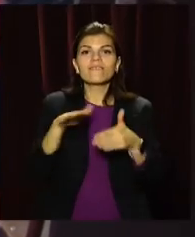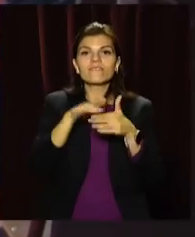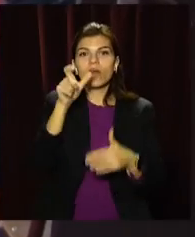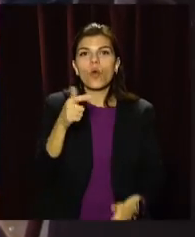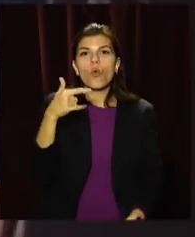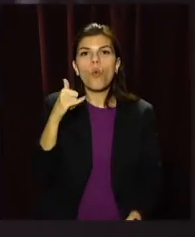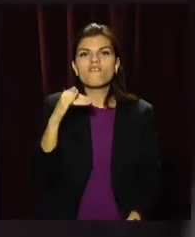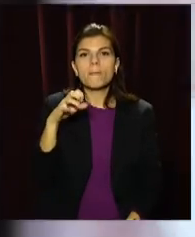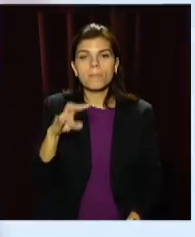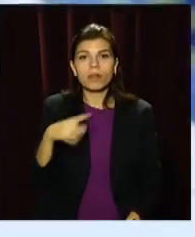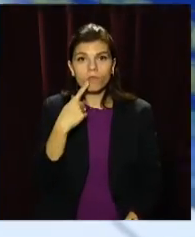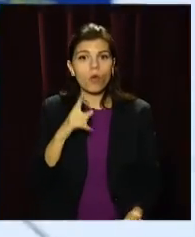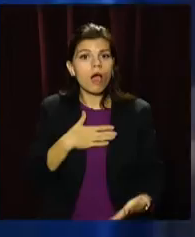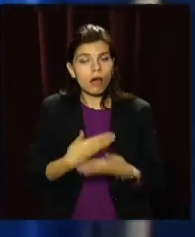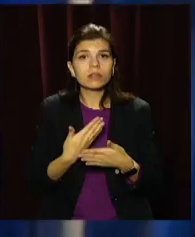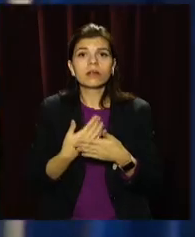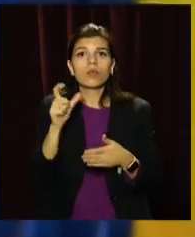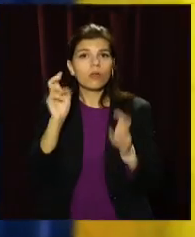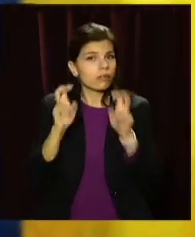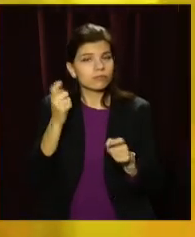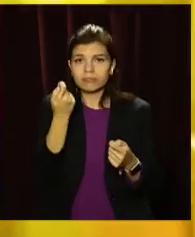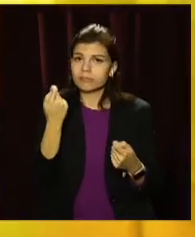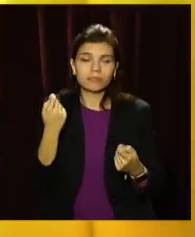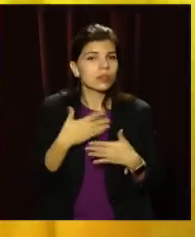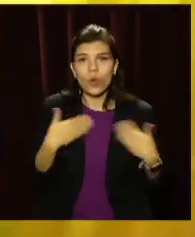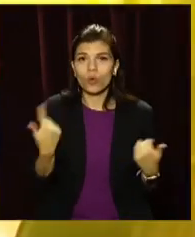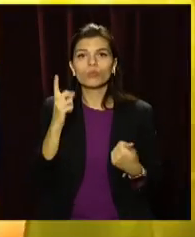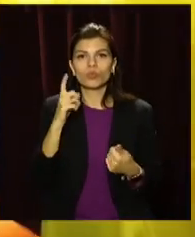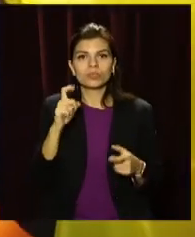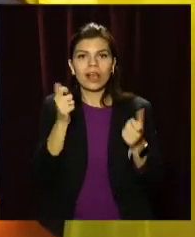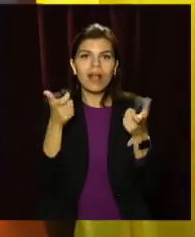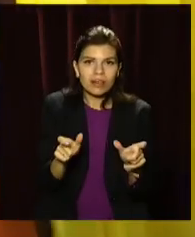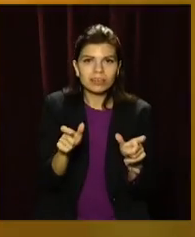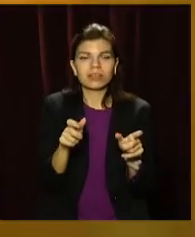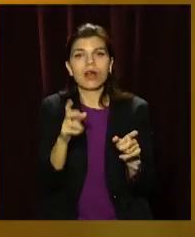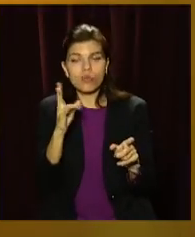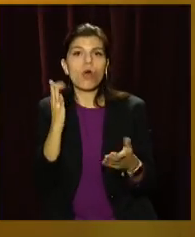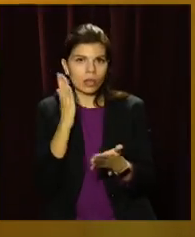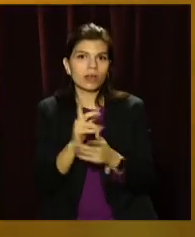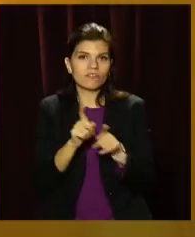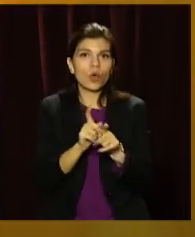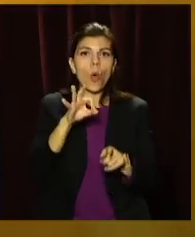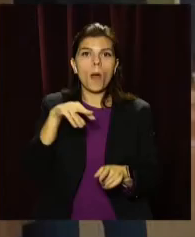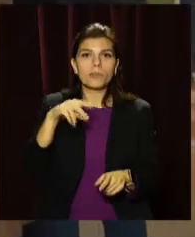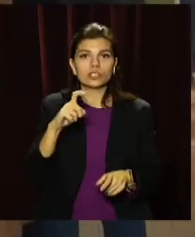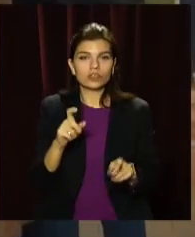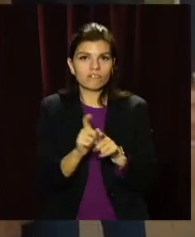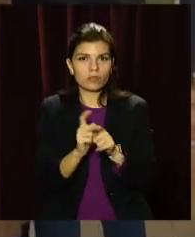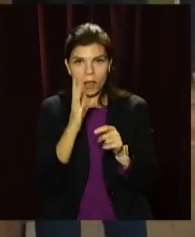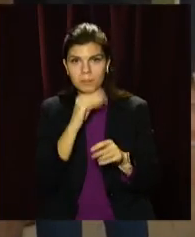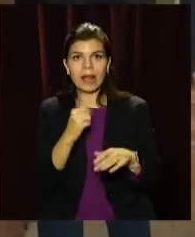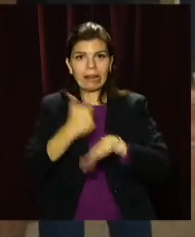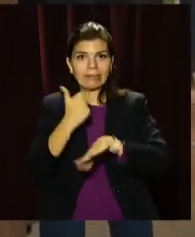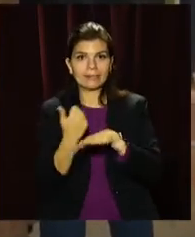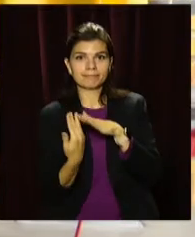На активність волевиявлення вплинули карантин та зневіра виборців у діючій владі. Та це не завадило кандидатам від ОПЗЖ вибитися в лідери.